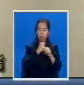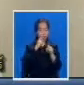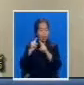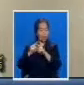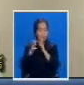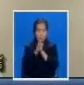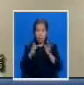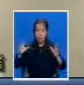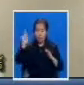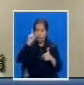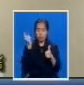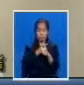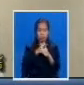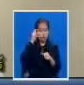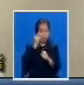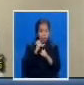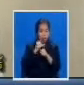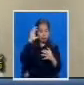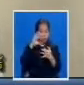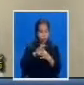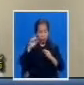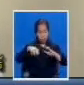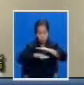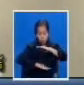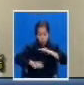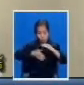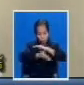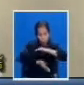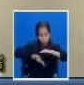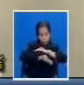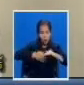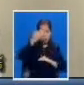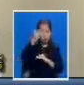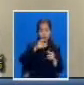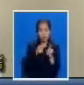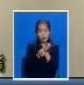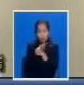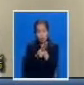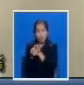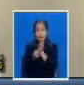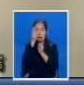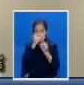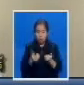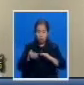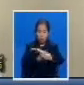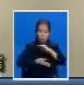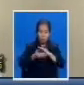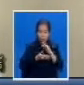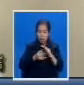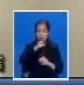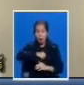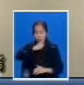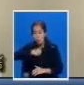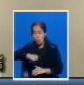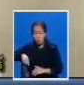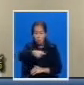ปรับปรุงสภาพของระบบรางรถไฟทั่วประเทศในปัจจุบันนะครับซึ่งทรุดโทรมเสื่อมโทรมไปมากก็จะใ